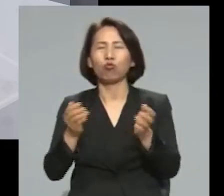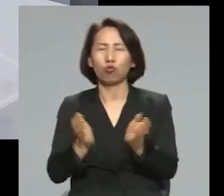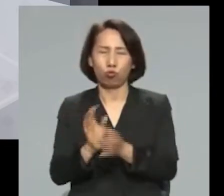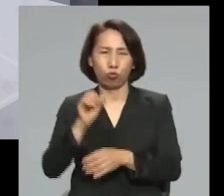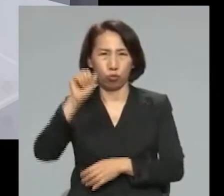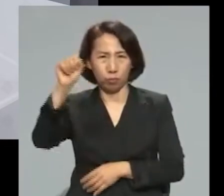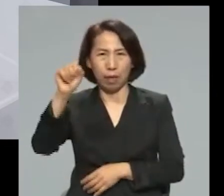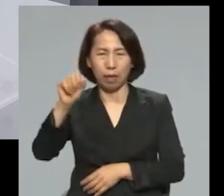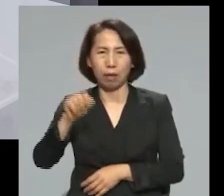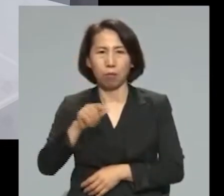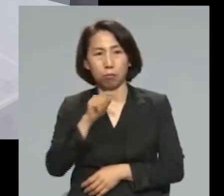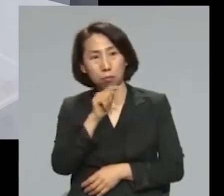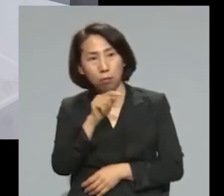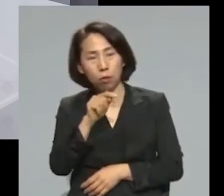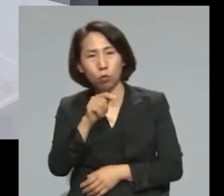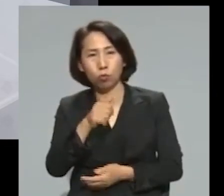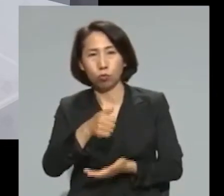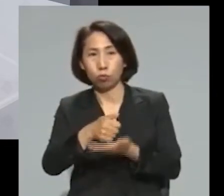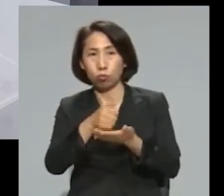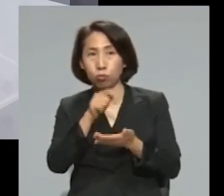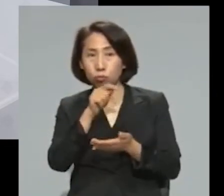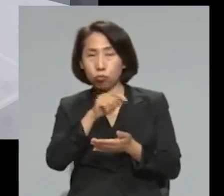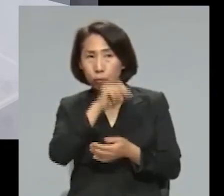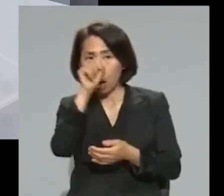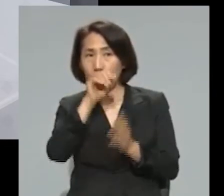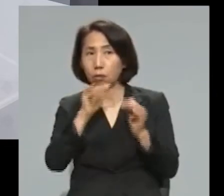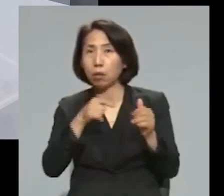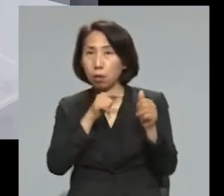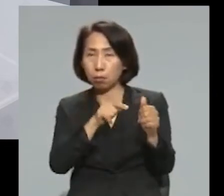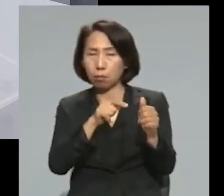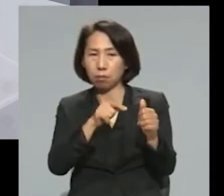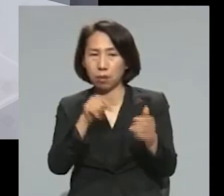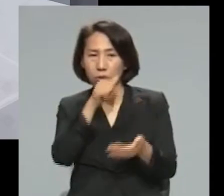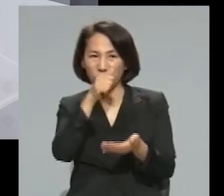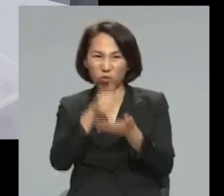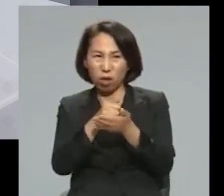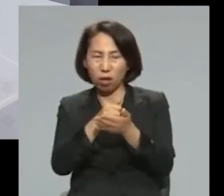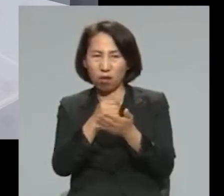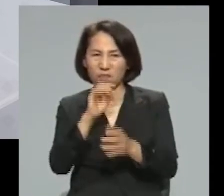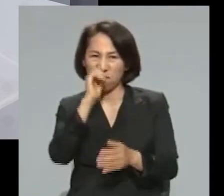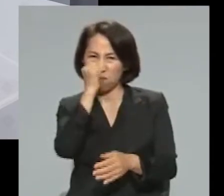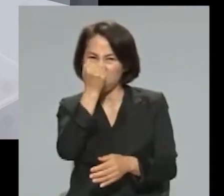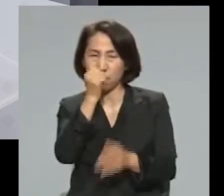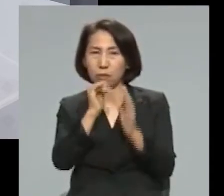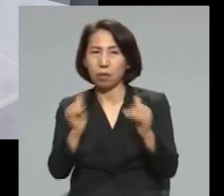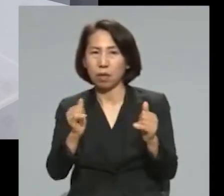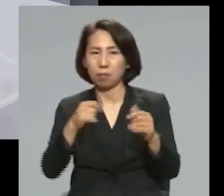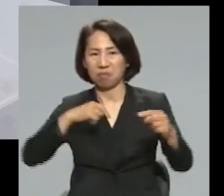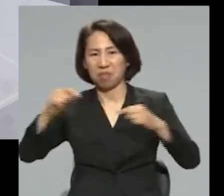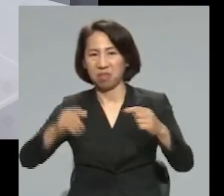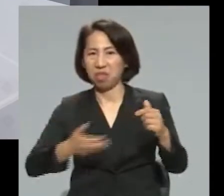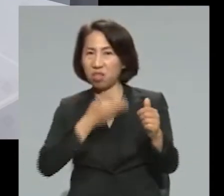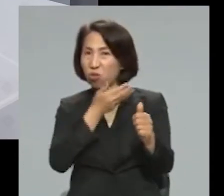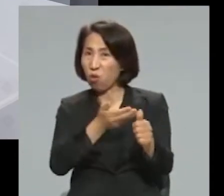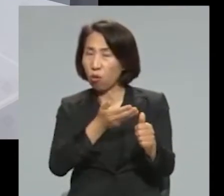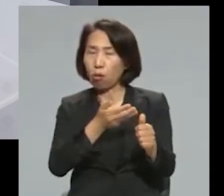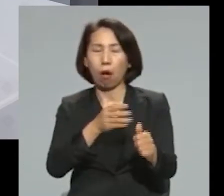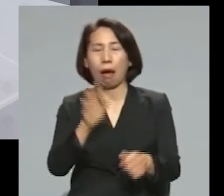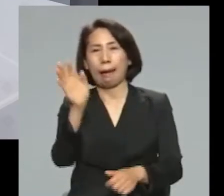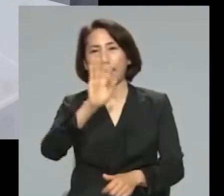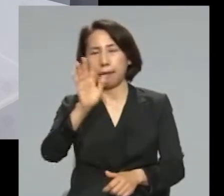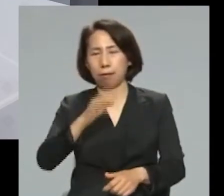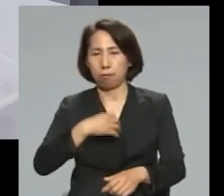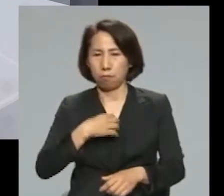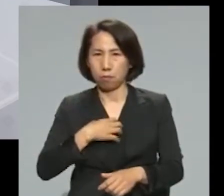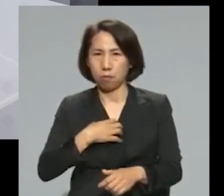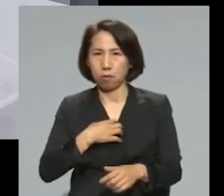파렴치한 전과자에게 군정을 통짜로 넘겨주어서는 안 된다는 판단에 위기의 고령을